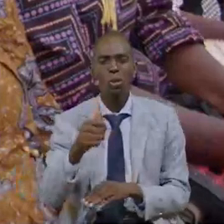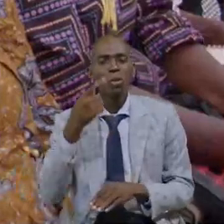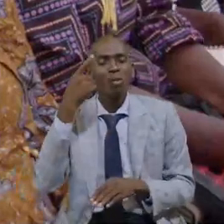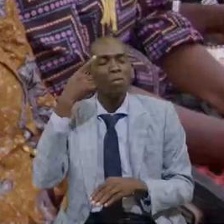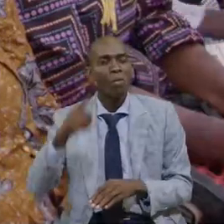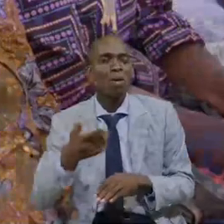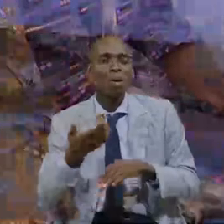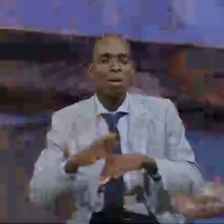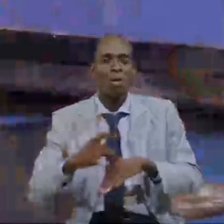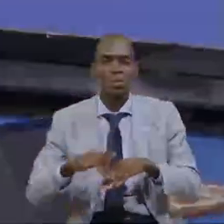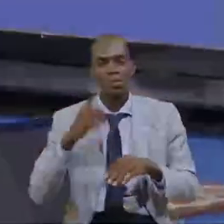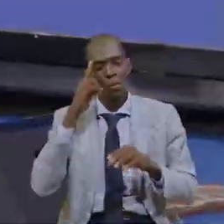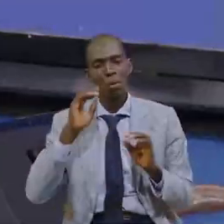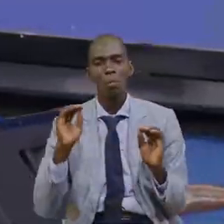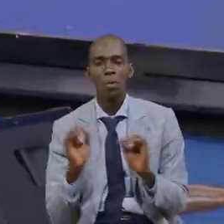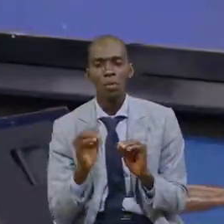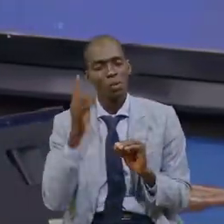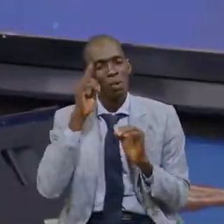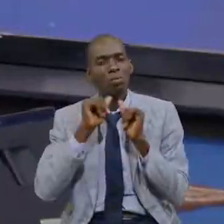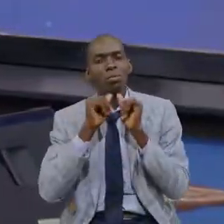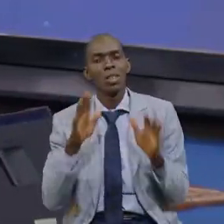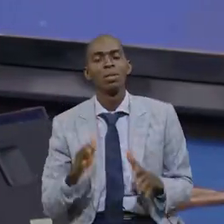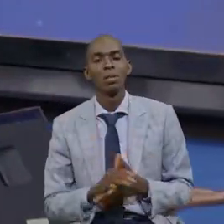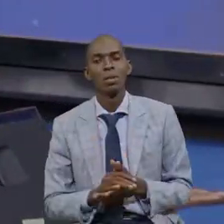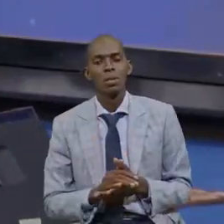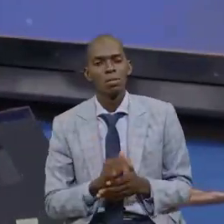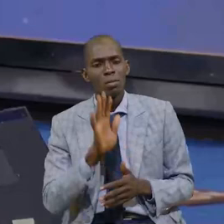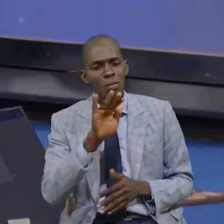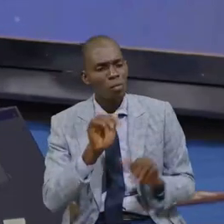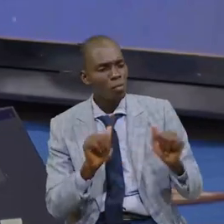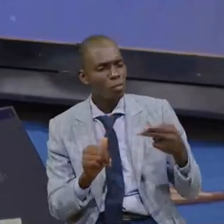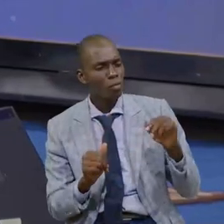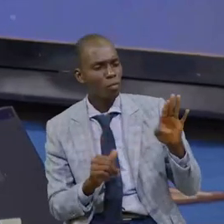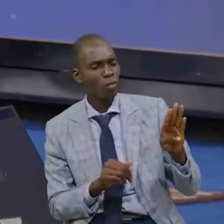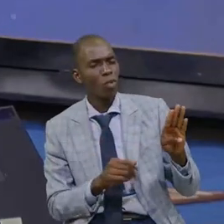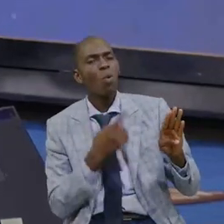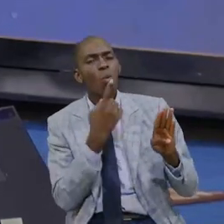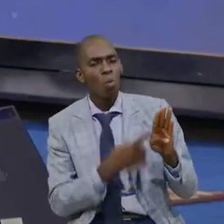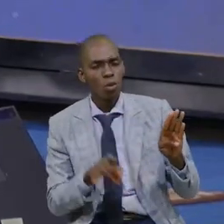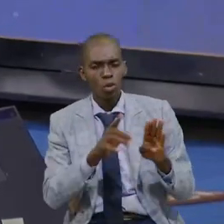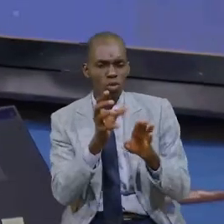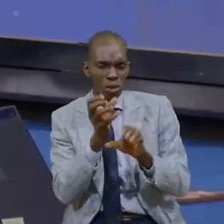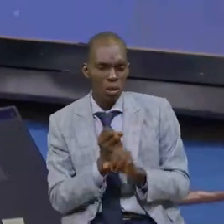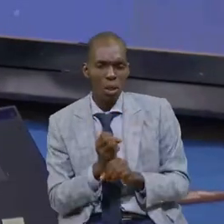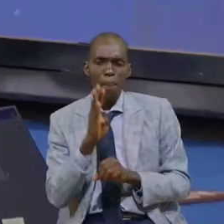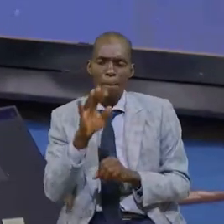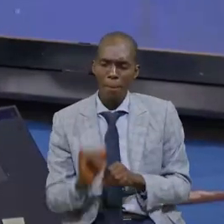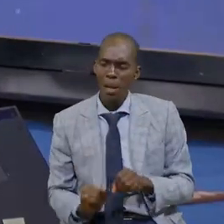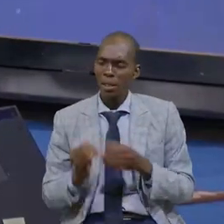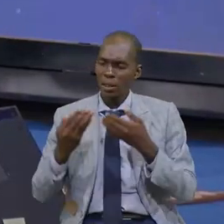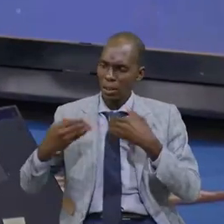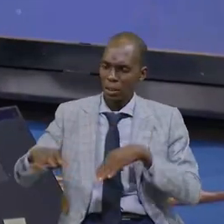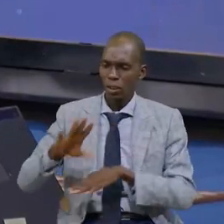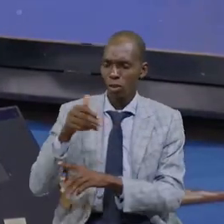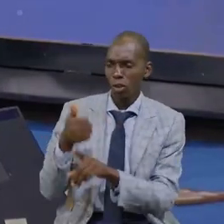pour gratuitement. Achab, dis-moi, qu'est-ce que tu as en te, qu'est-ce que tu as gagné en te vendant et en